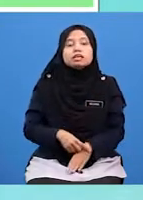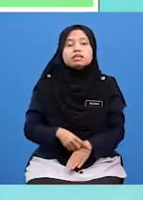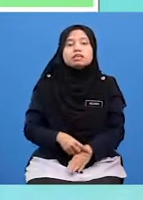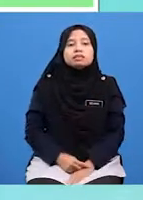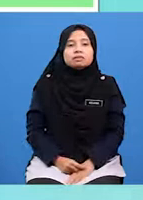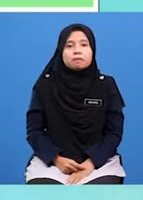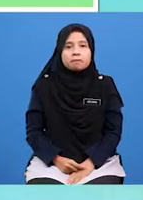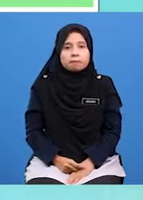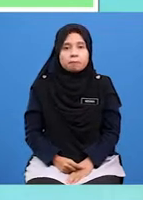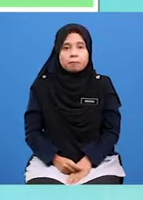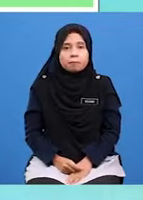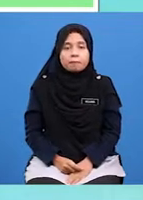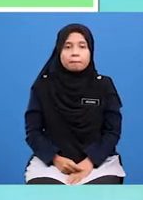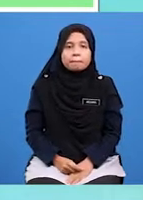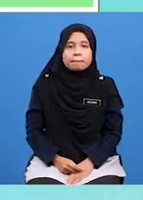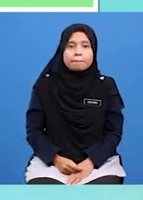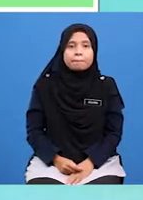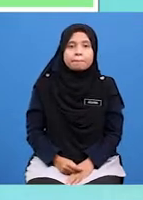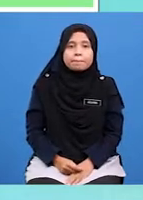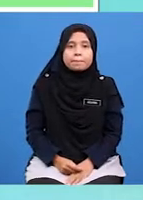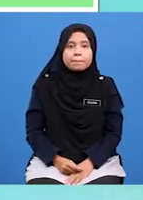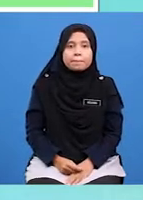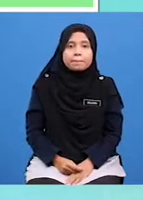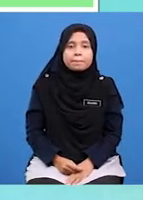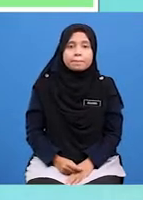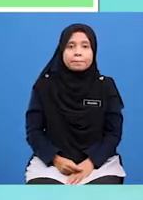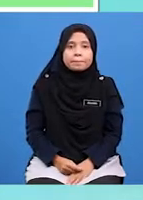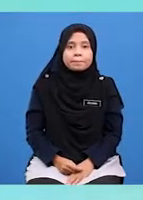frame atau latar masa.